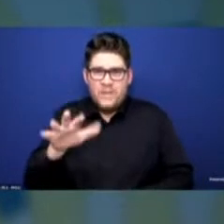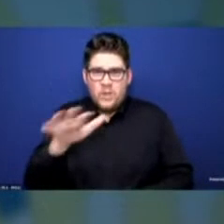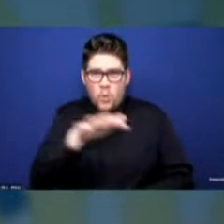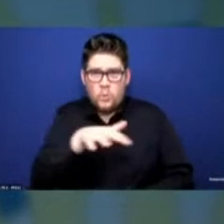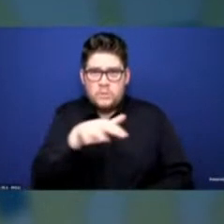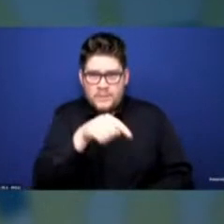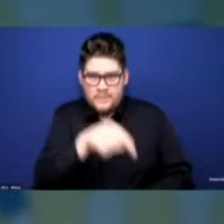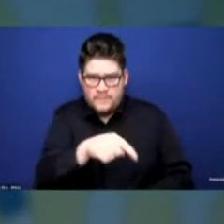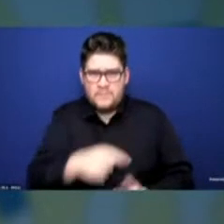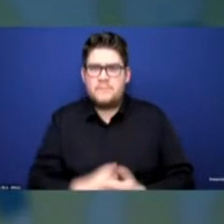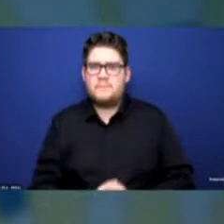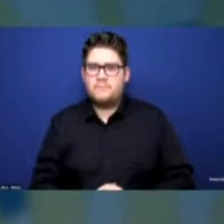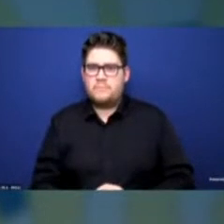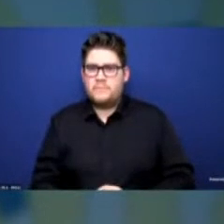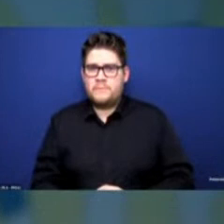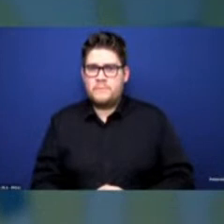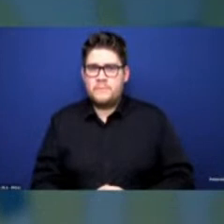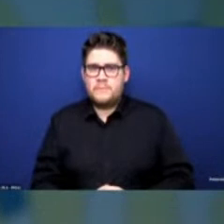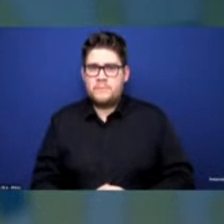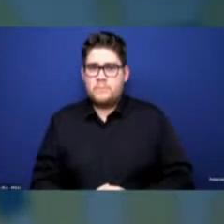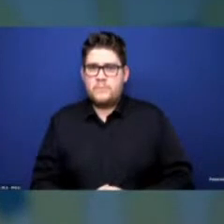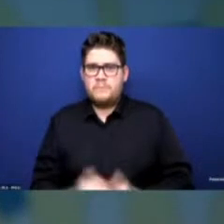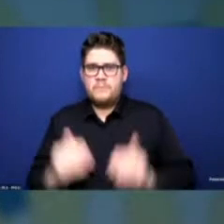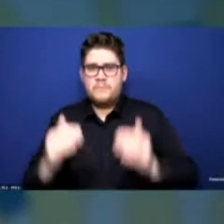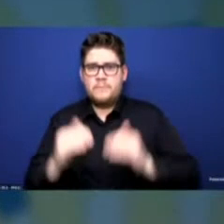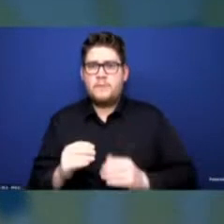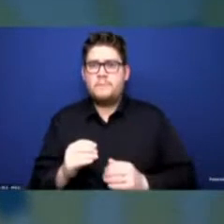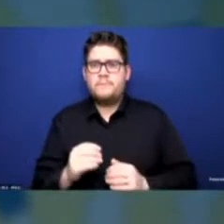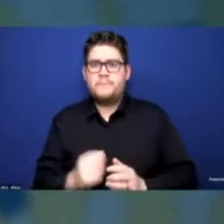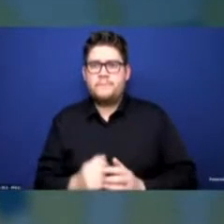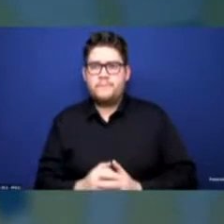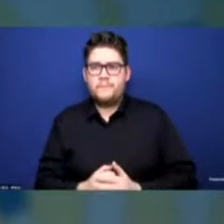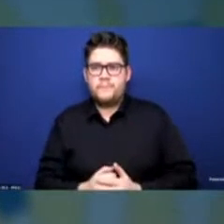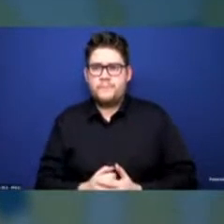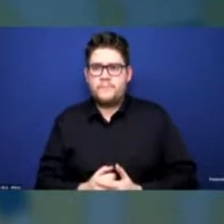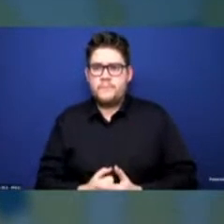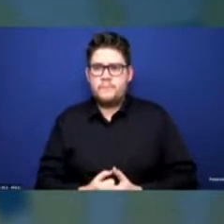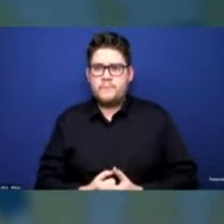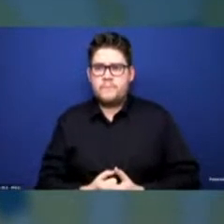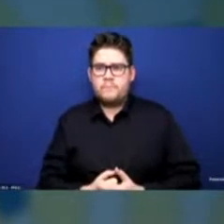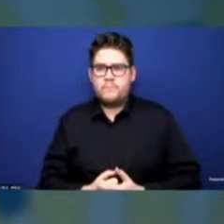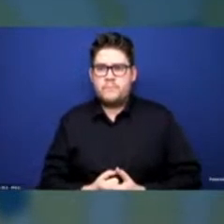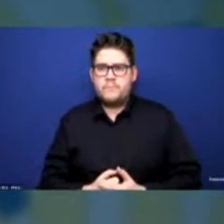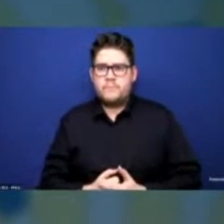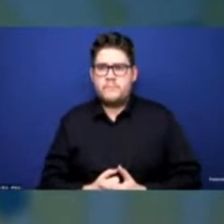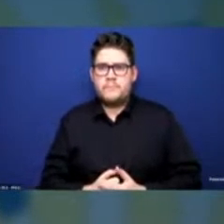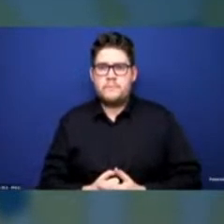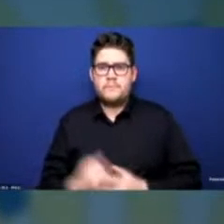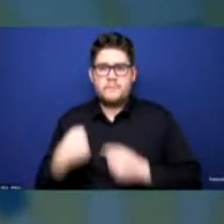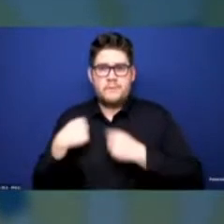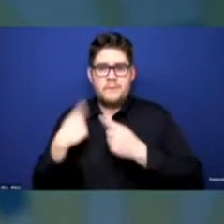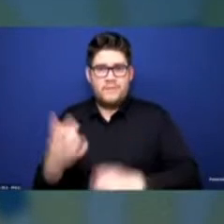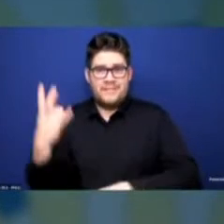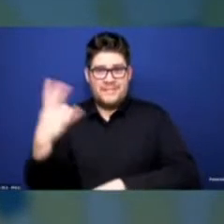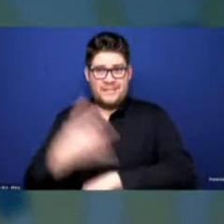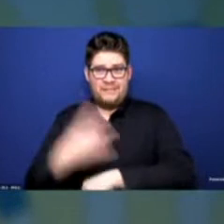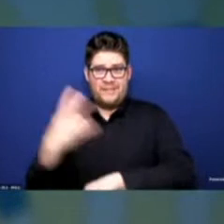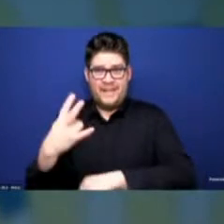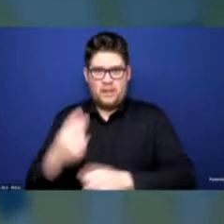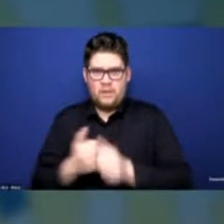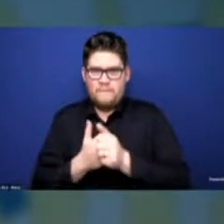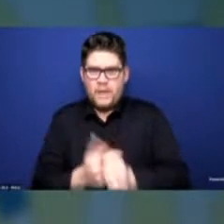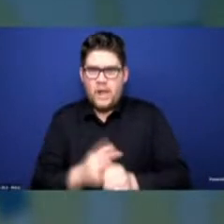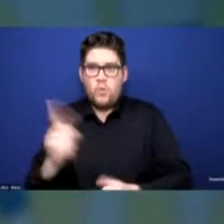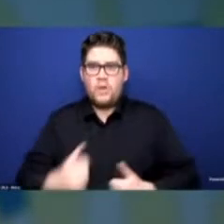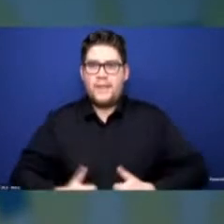If we look at the last 这个是 the last 7 days by area of residence, we've seen a transition